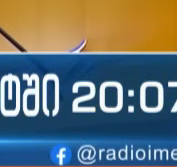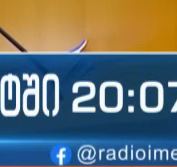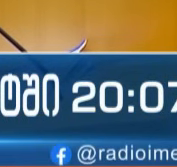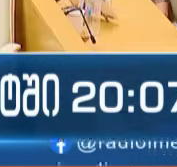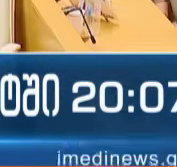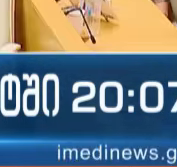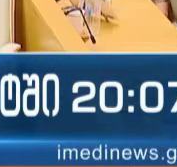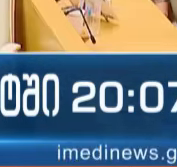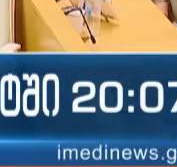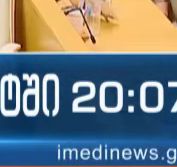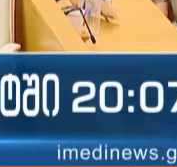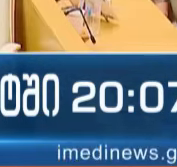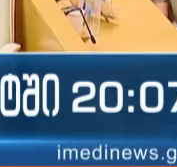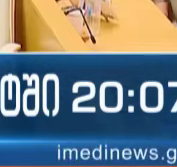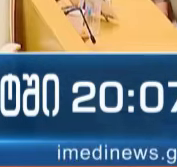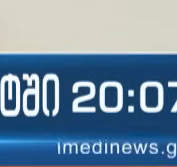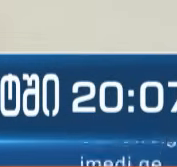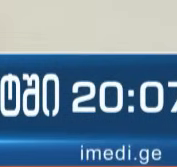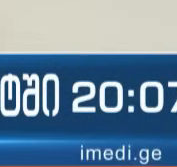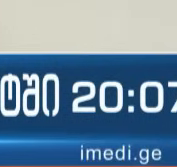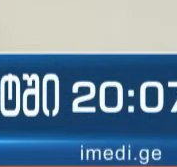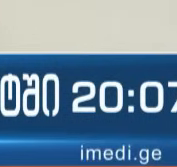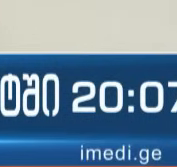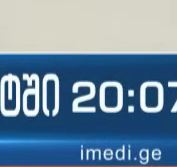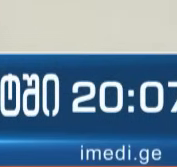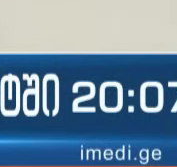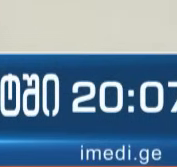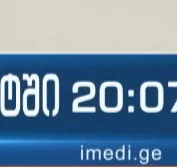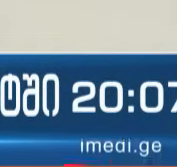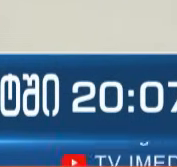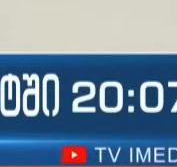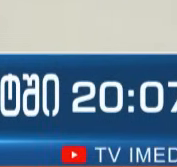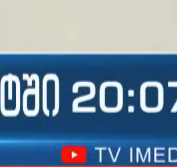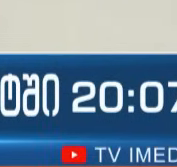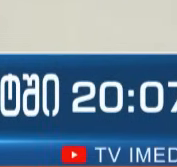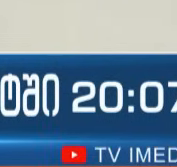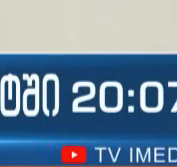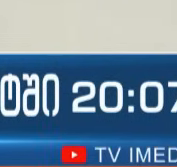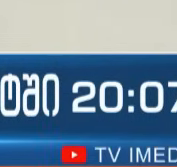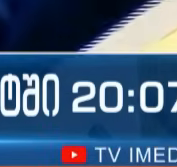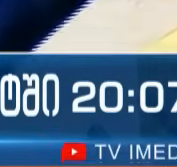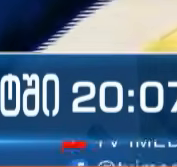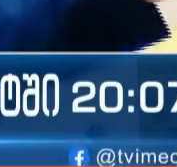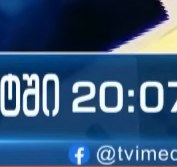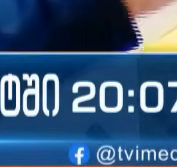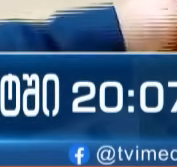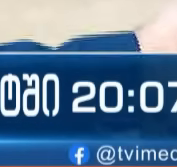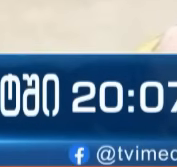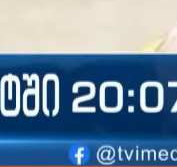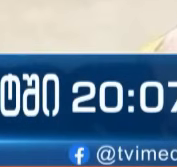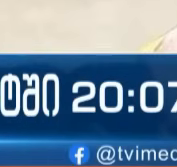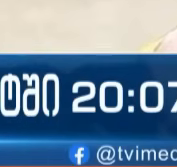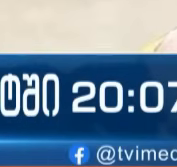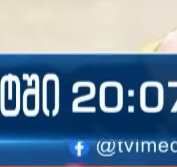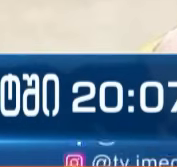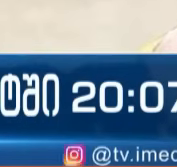დღეს კიდევ ერთხელ შეახსენეს თუ როგორი იყო მათი პოლიტიკა მაშინ როდესაც საქართველო ისტორიულ არჩევანზე კანდიდატის სტატუსთან